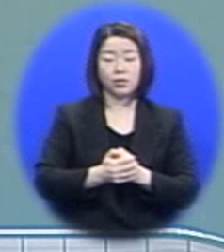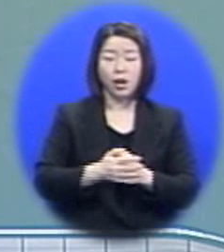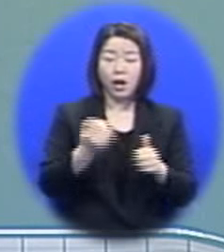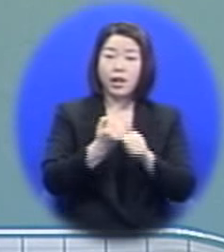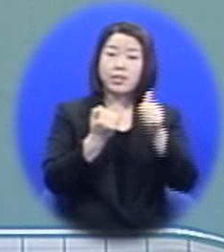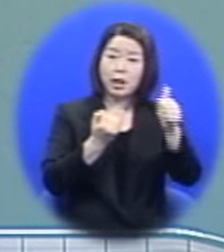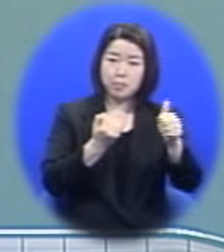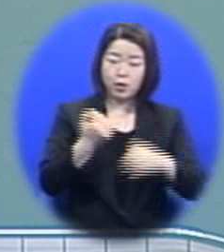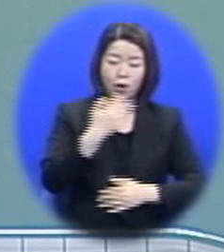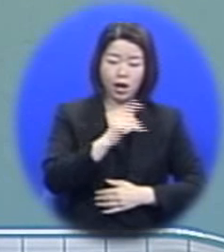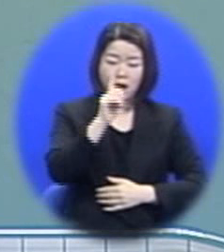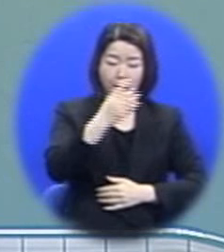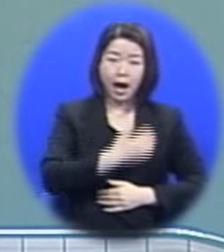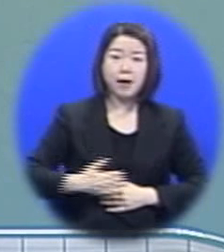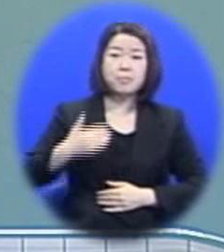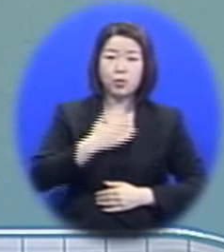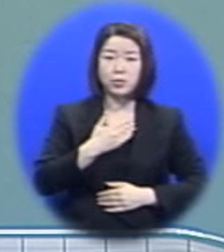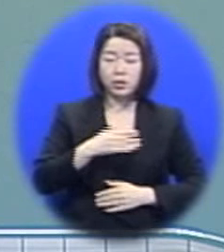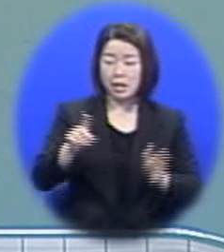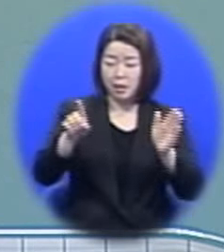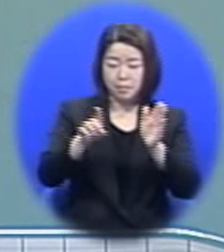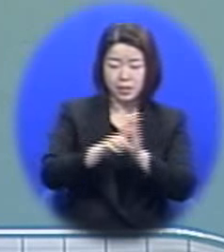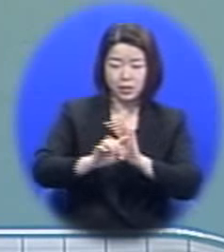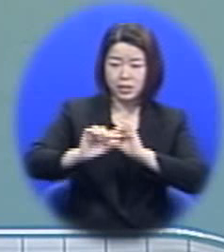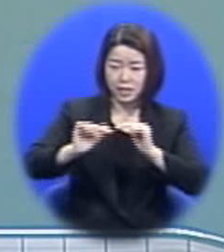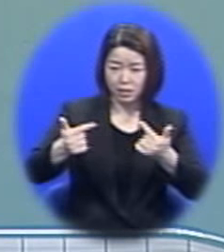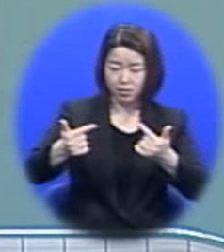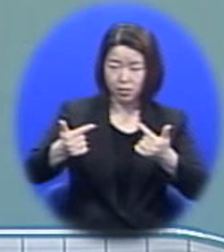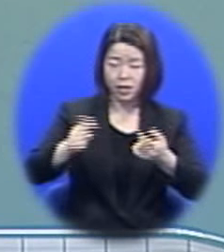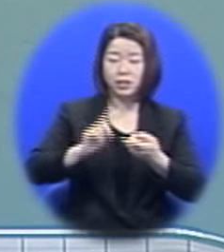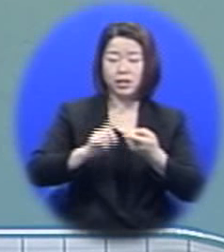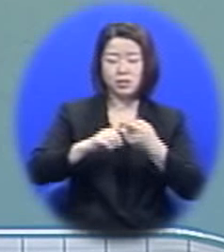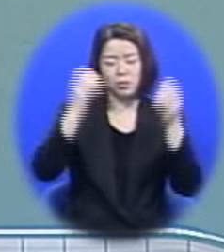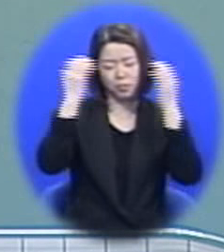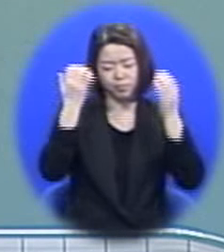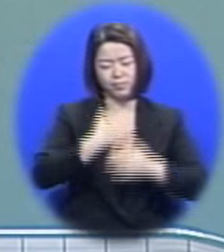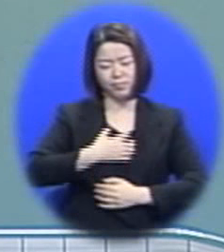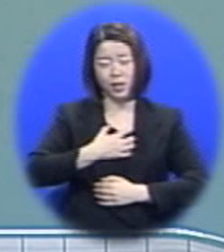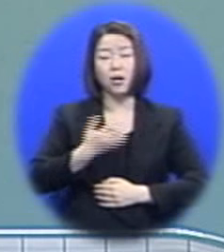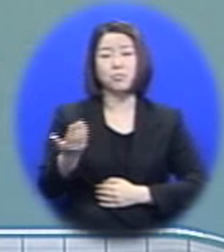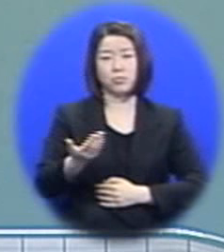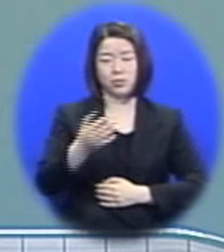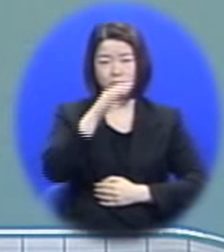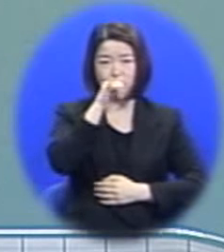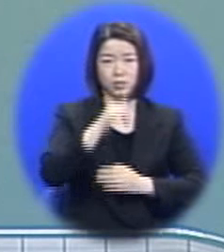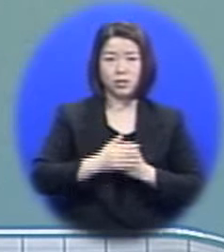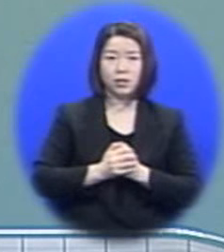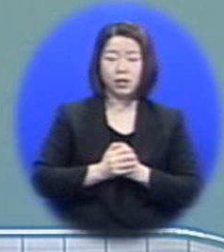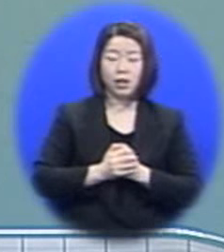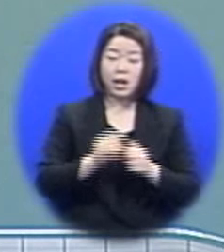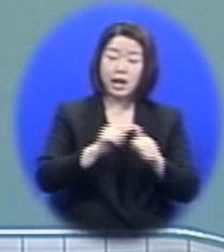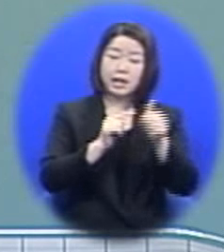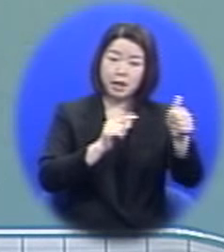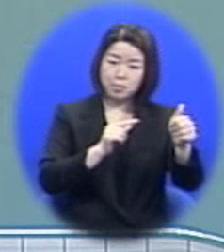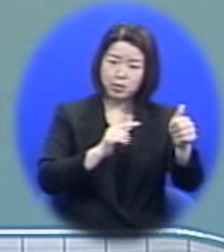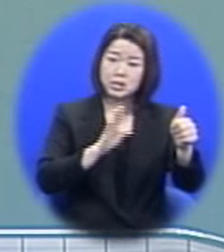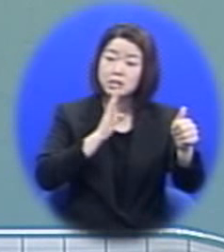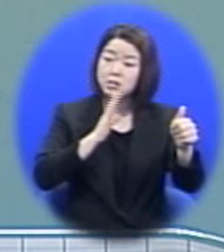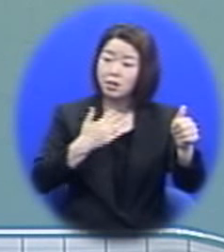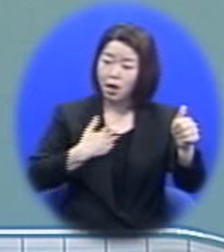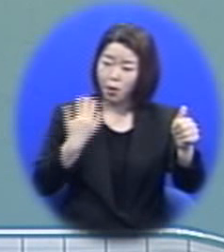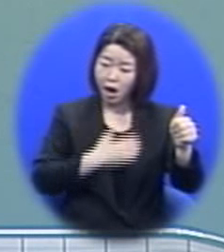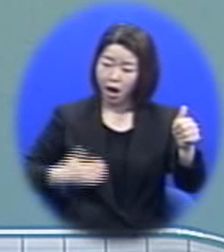남편과 한 몸인 것이 믿어지지 않는 고통을 당하고 있는 거예요. 한 남편이 진짜 나와 한